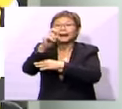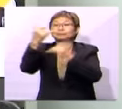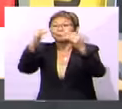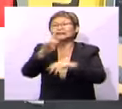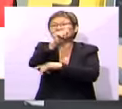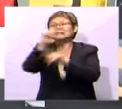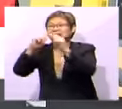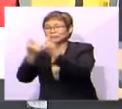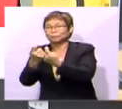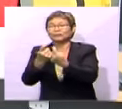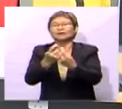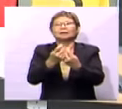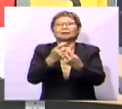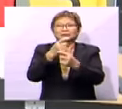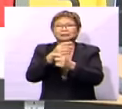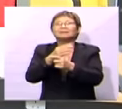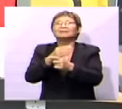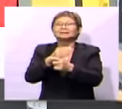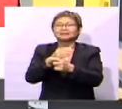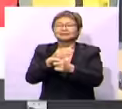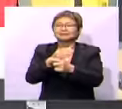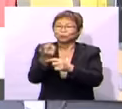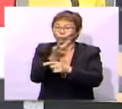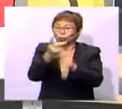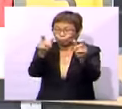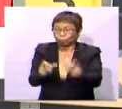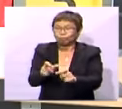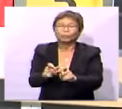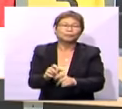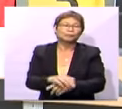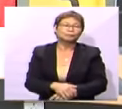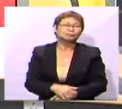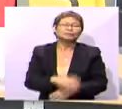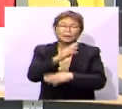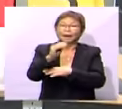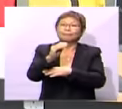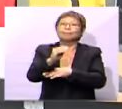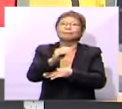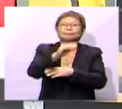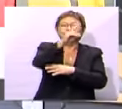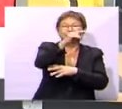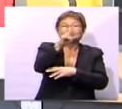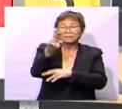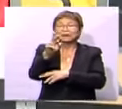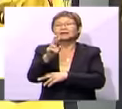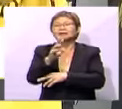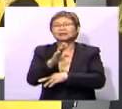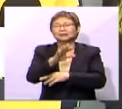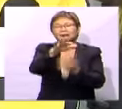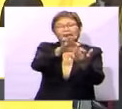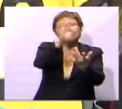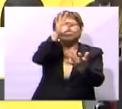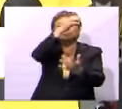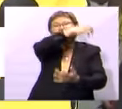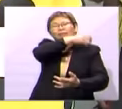Hassan dan bekas pemain Kelantan Brandon Gunn Sen Ling. Sementara itu, Muhammad Nasir Basharuddin pula dilantik